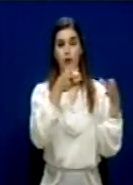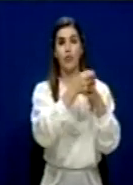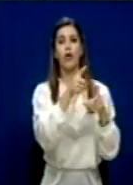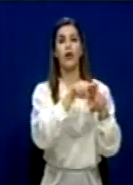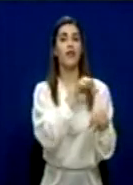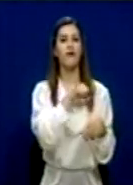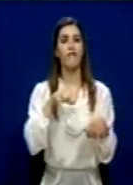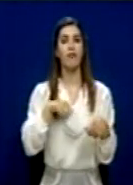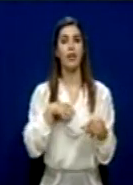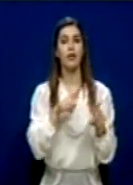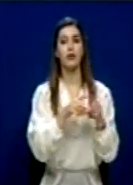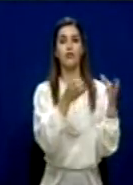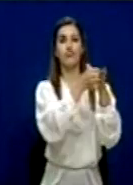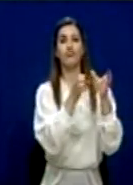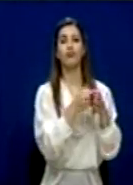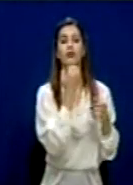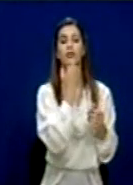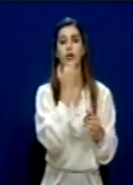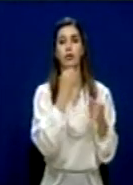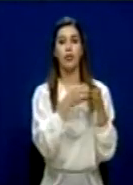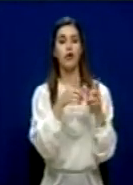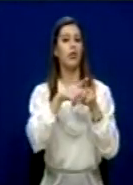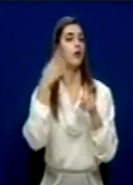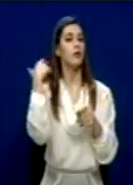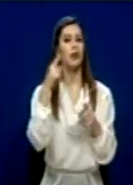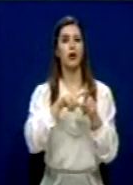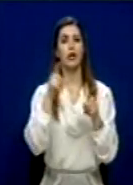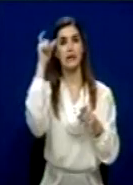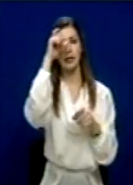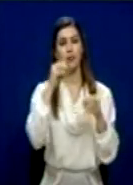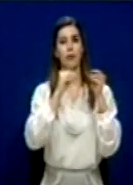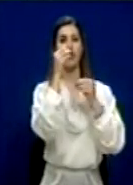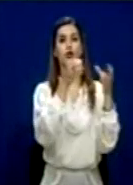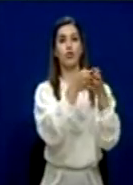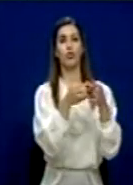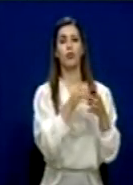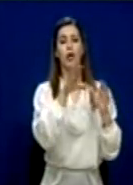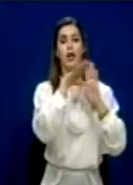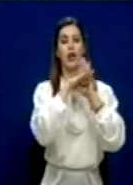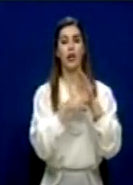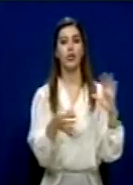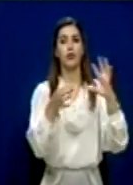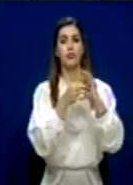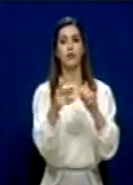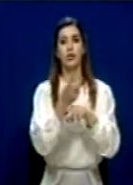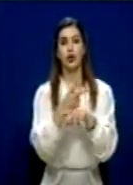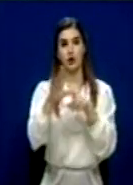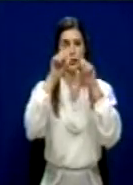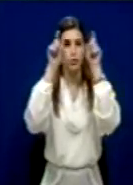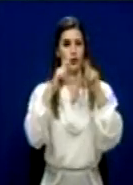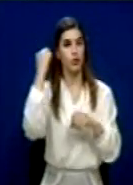Kosovës, të cilat deri tash kanë qenë të konsideruara sikur disa komuna me shumicë serbe që janë përshtatur ligjeve edhe institucioneve të